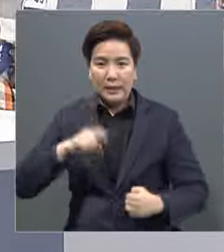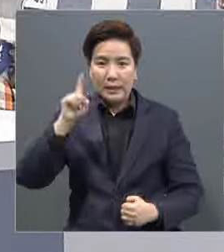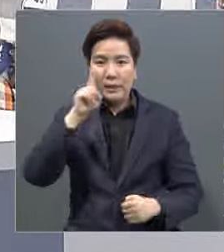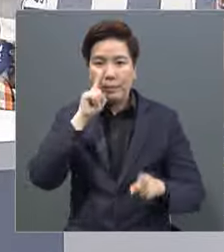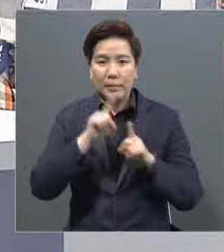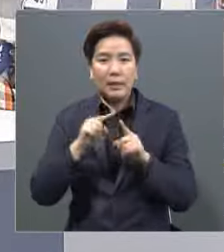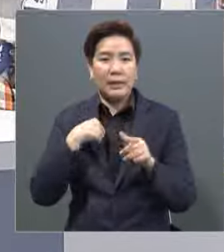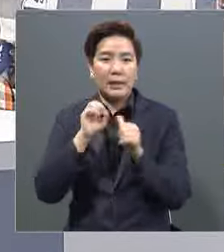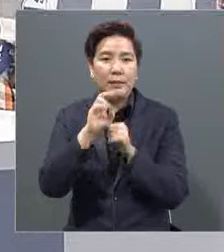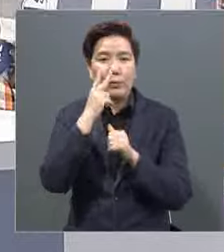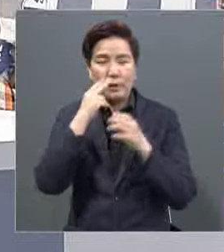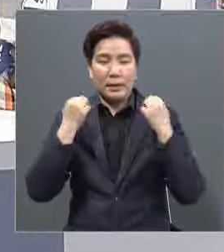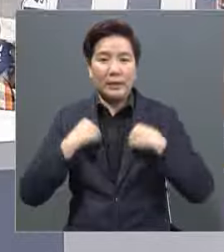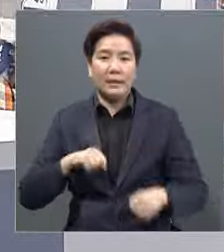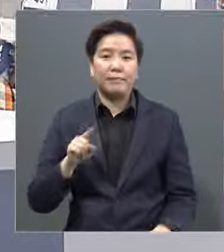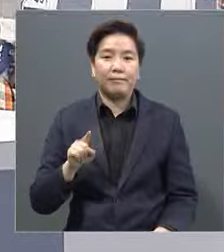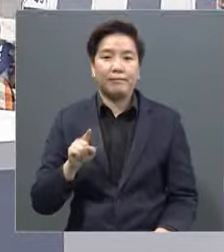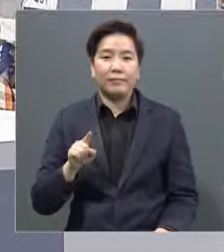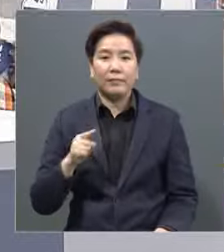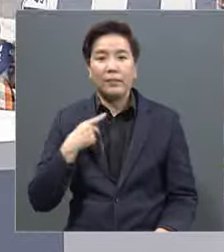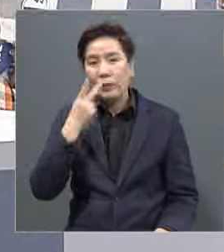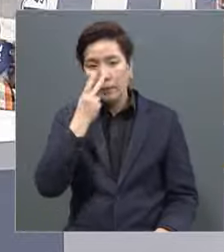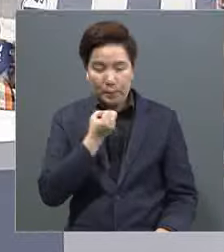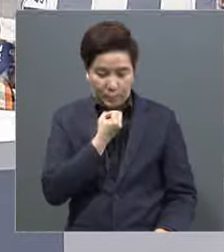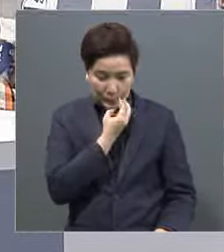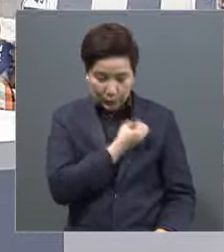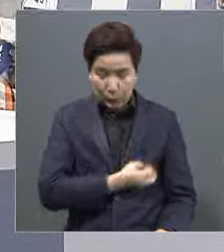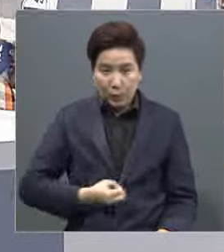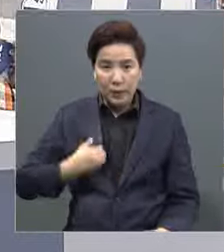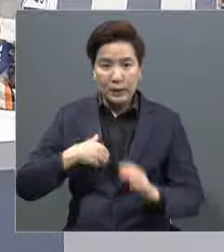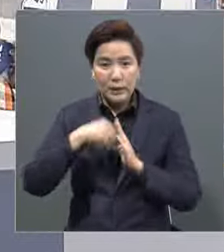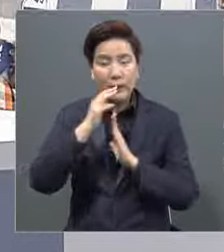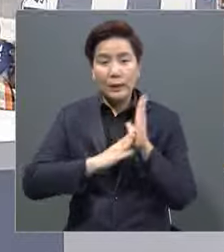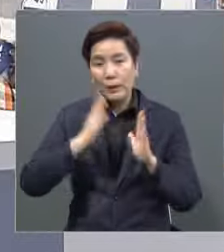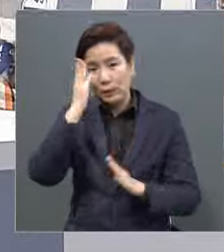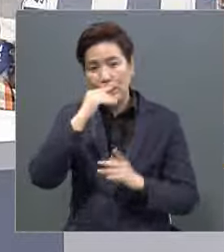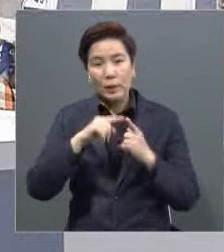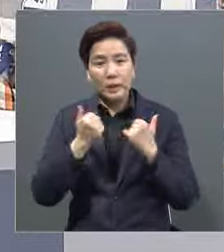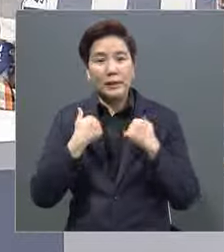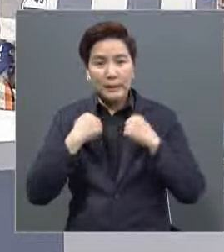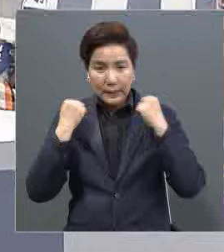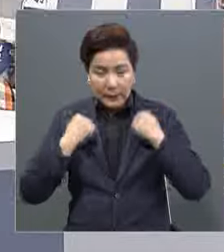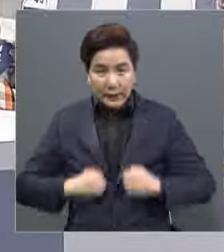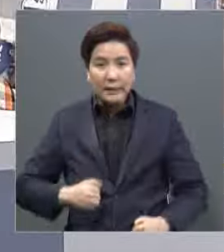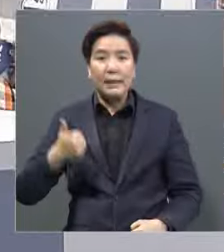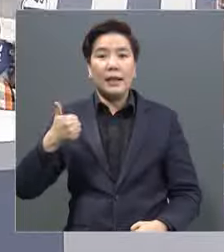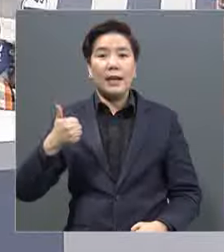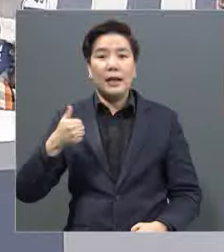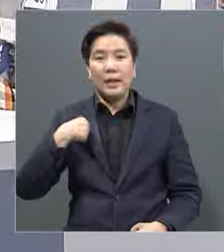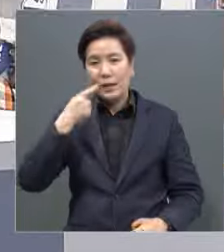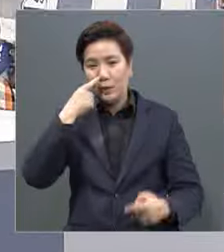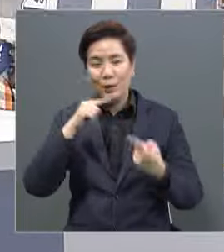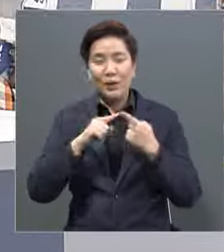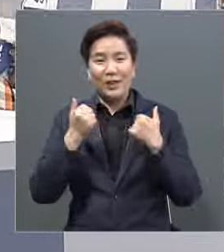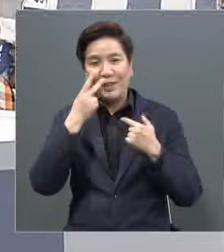ที่อยากจะแนะนำเป็นตัวนี้อืายดอกเลยนะใช่ครับสีสันสดใสเลยแล้วนี่คือใส่ได้เลยขออนุญาตบังหน้าตัว